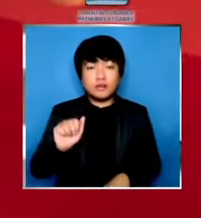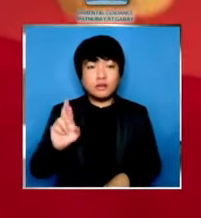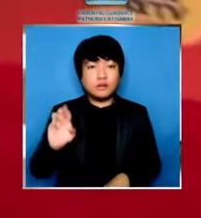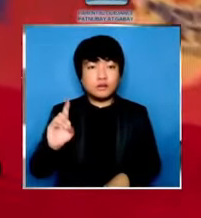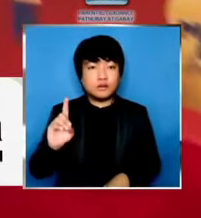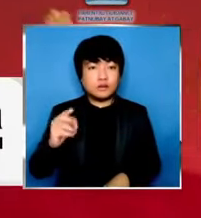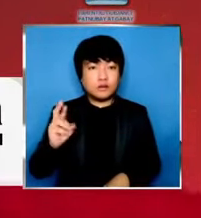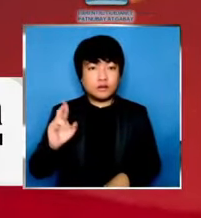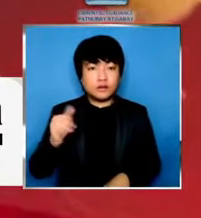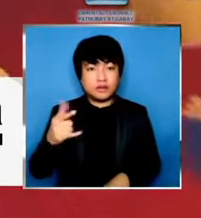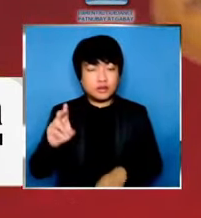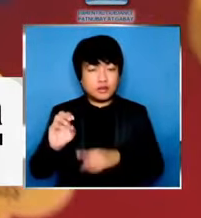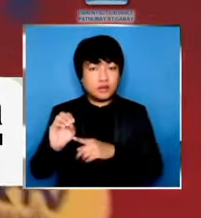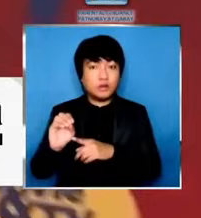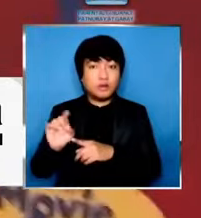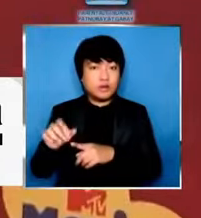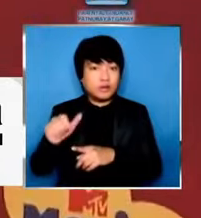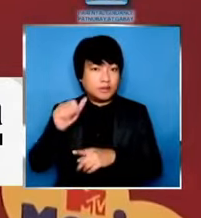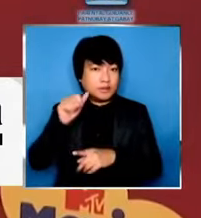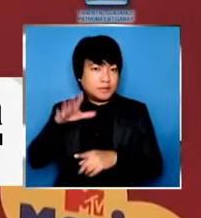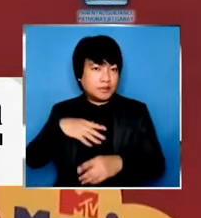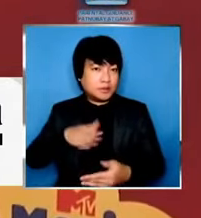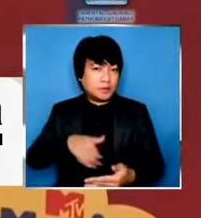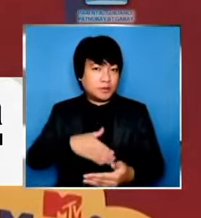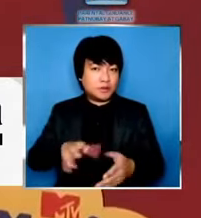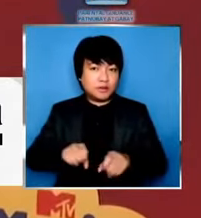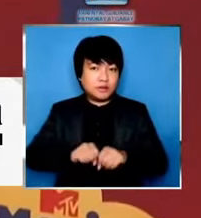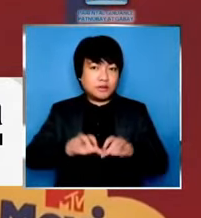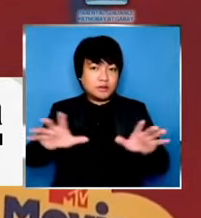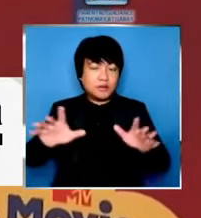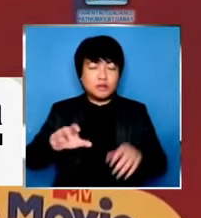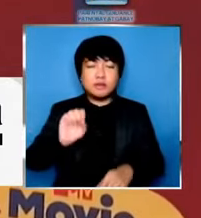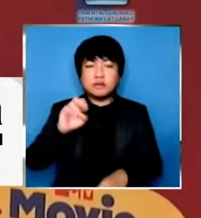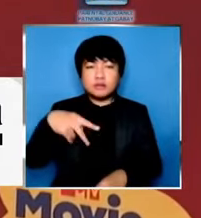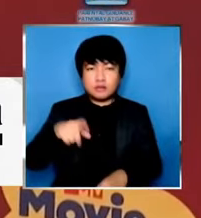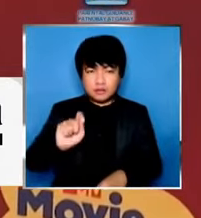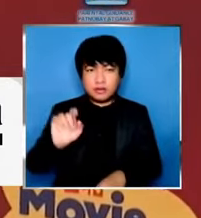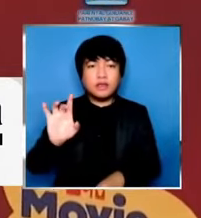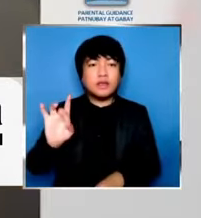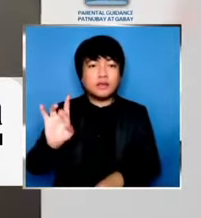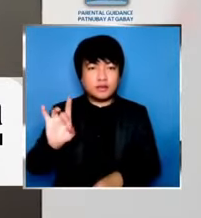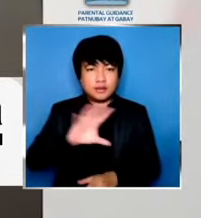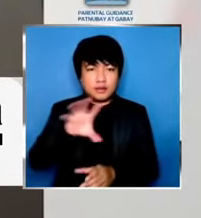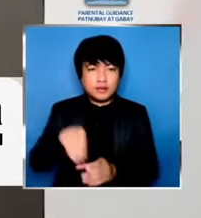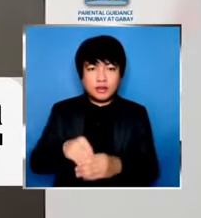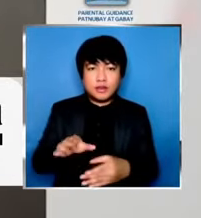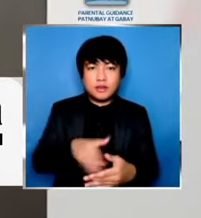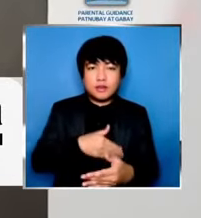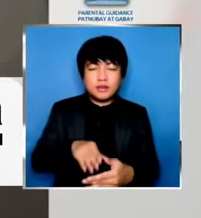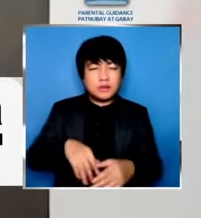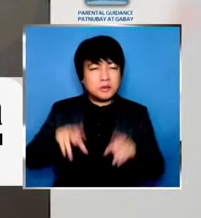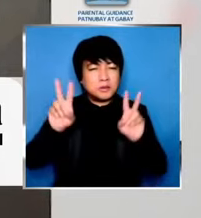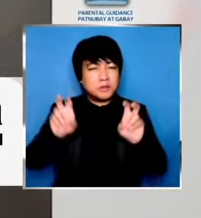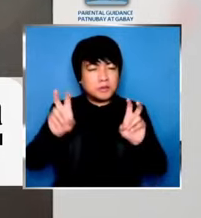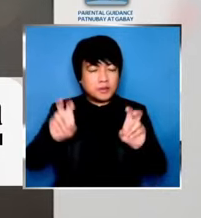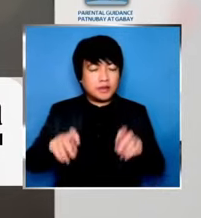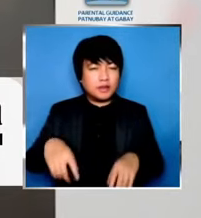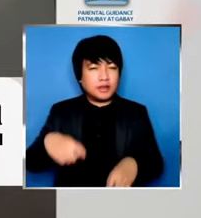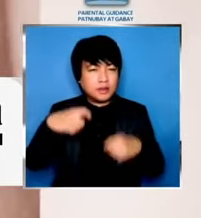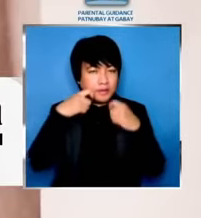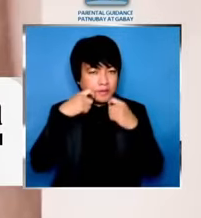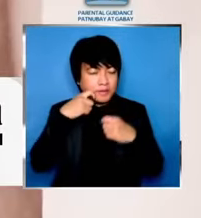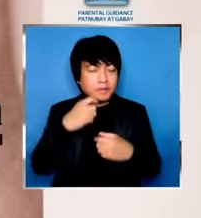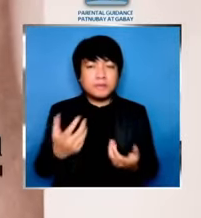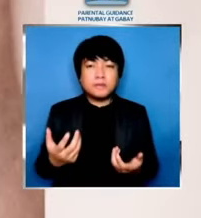sophomore album na Guts na sa September 8 na po ang release. Kasama sa 12 tracks, ang Vampire single na nag-debut as number 1